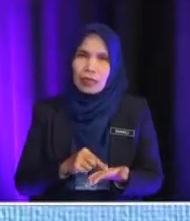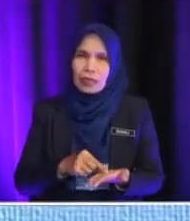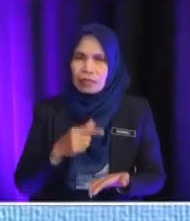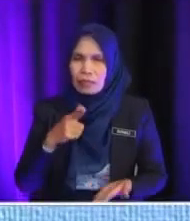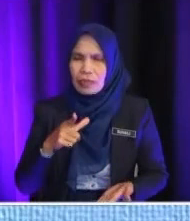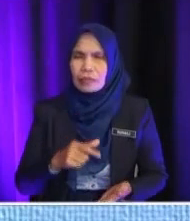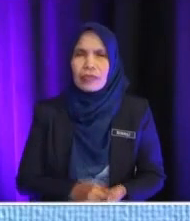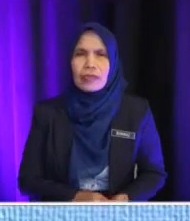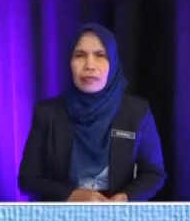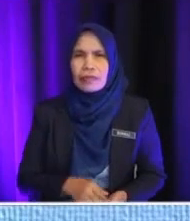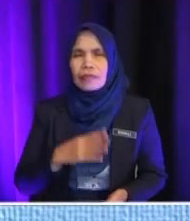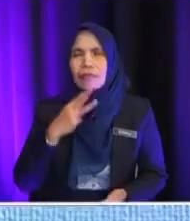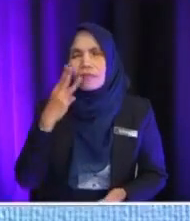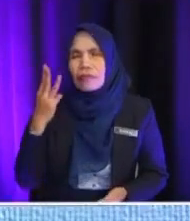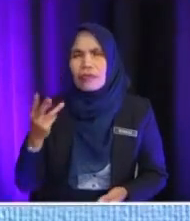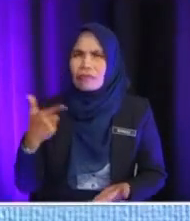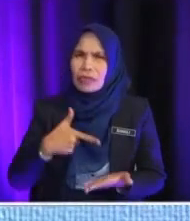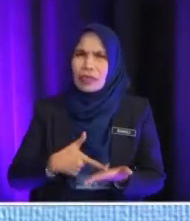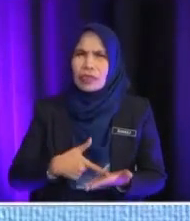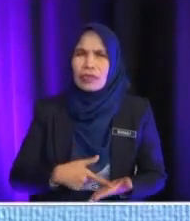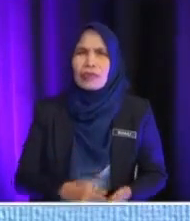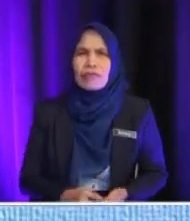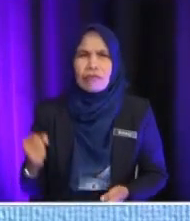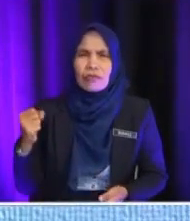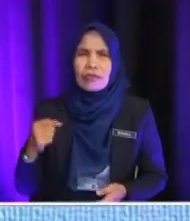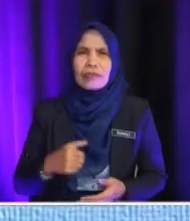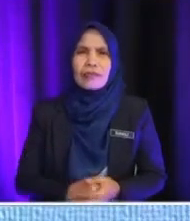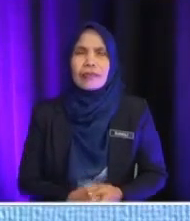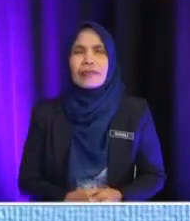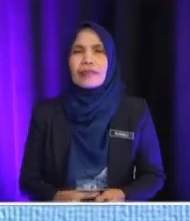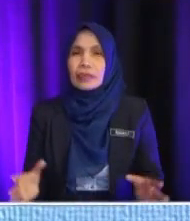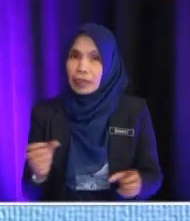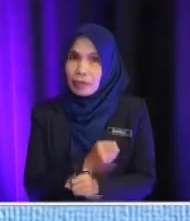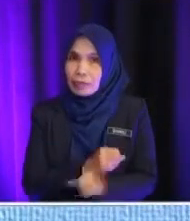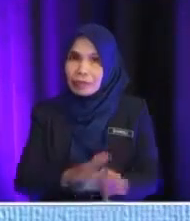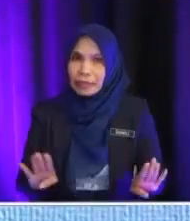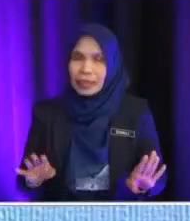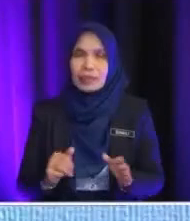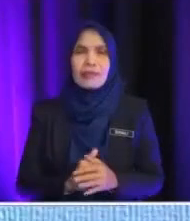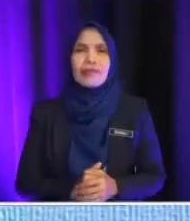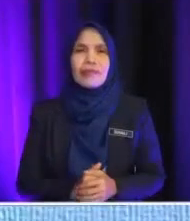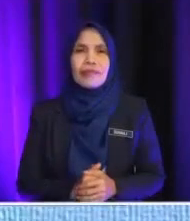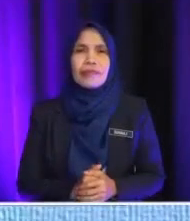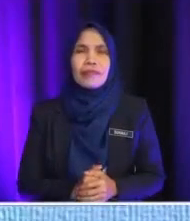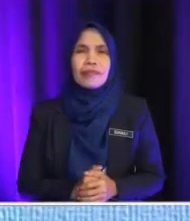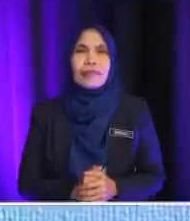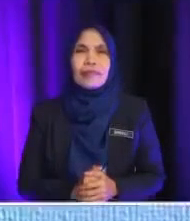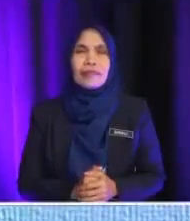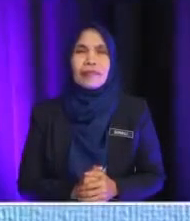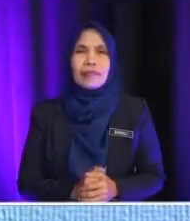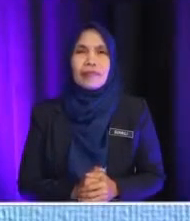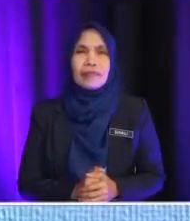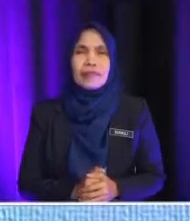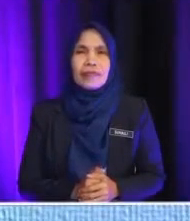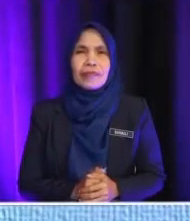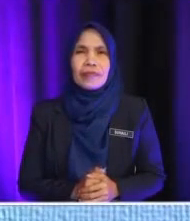kuat. Okey? Kita dapat bezakanlah antara bau yang kuat dengan yang